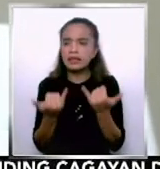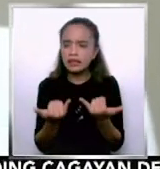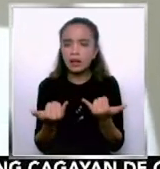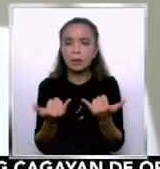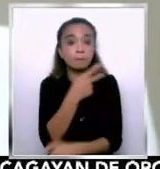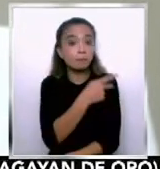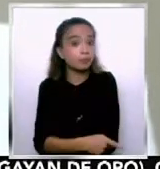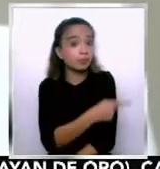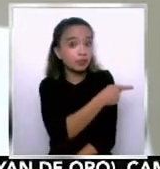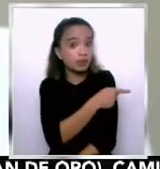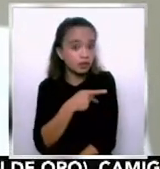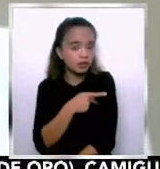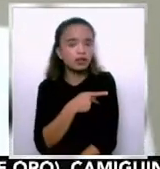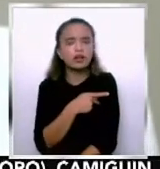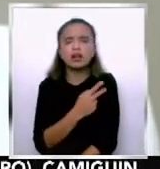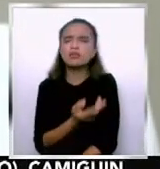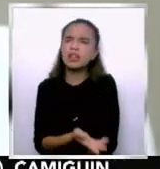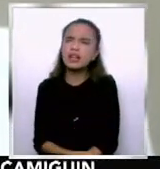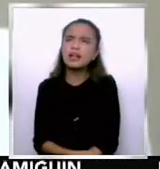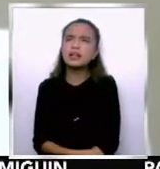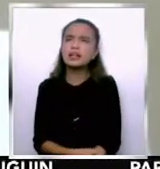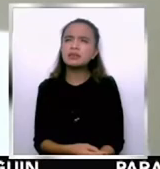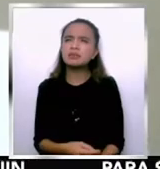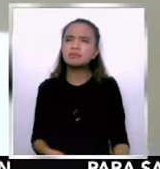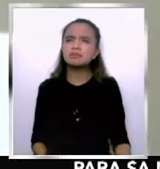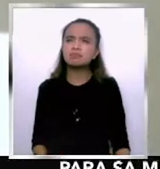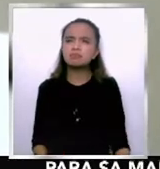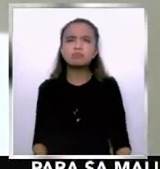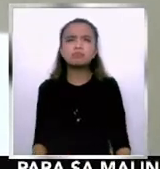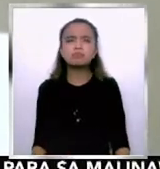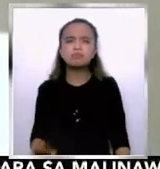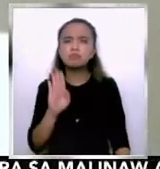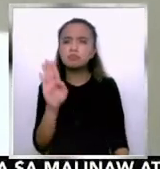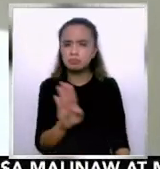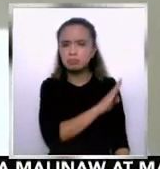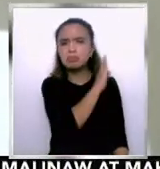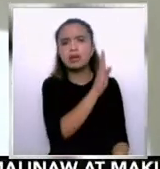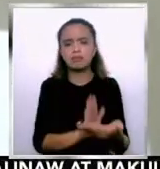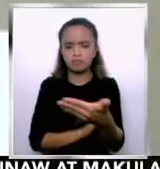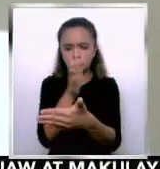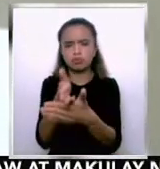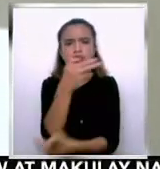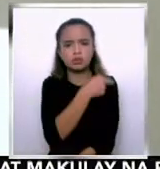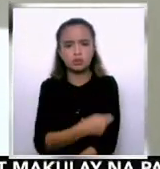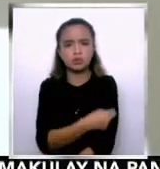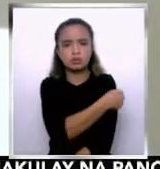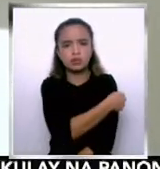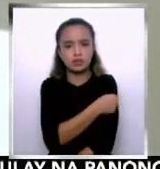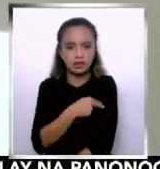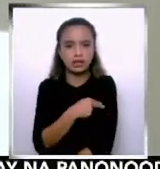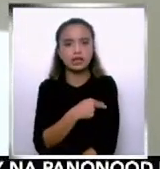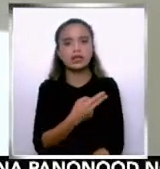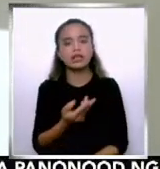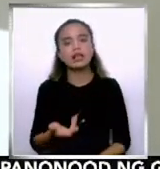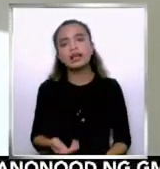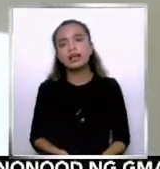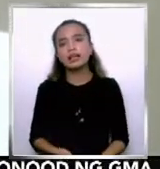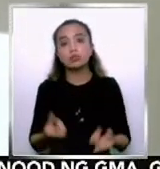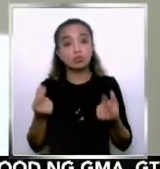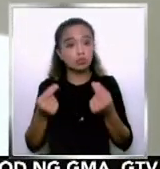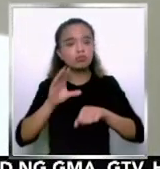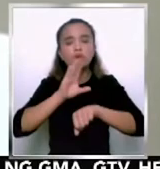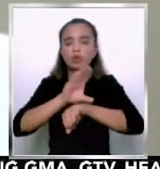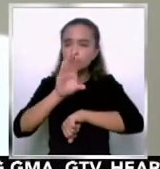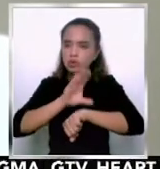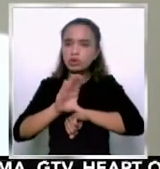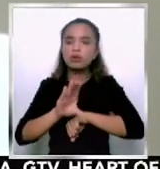na malakas na loob na bumalik sa hospital, no? At mag-consult regarding dun